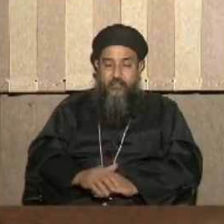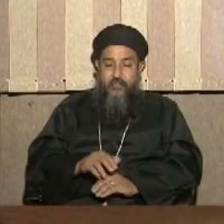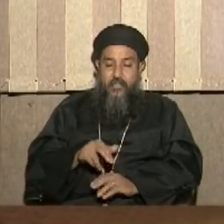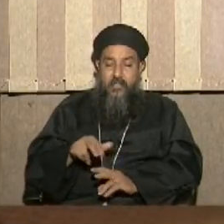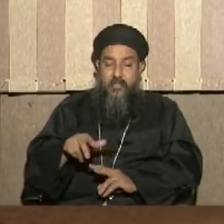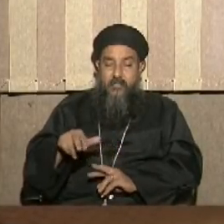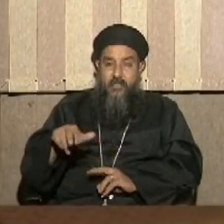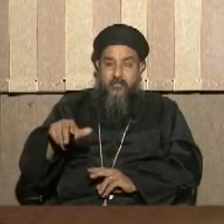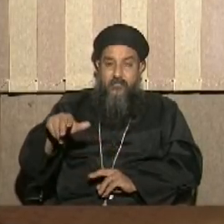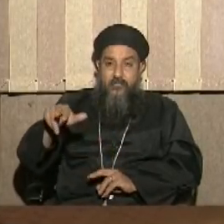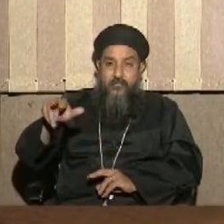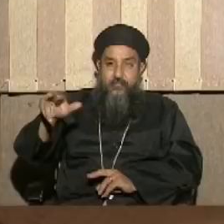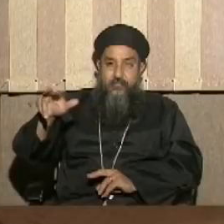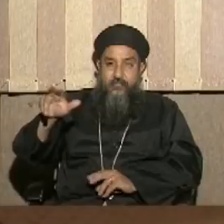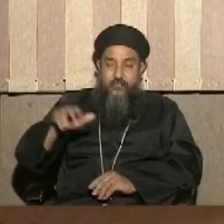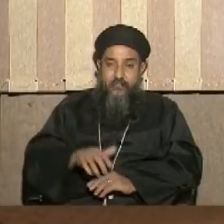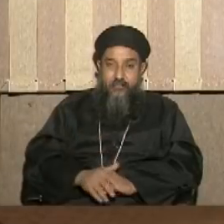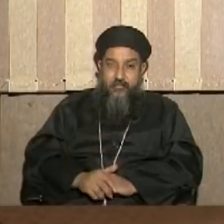هفرح